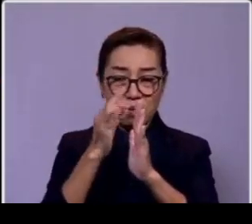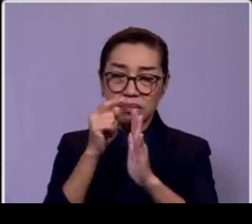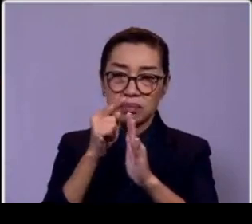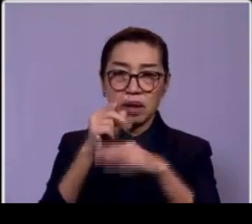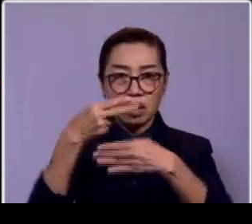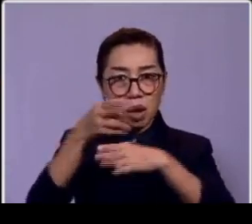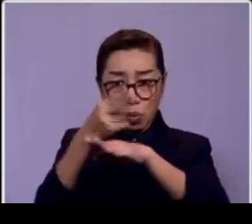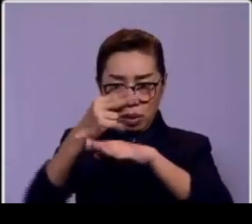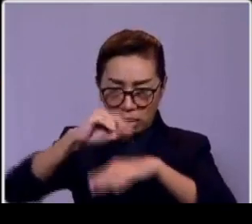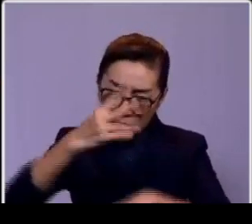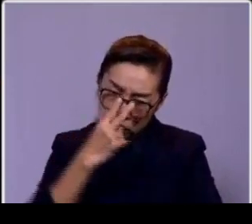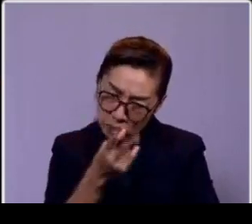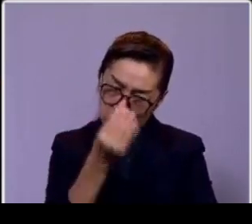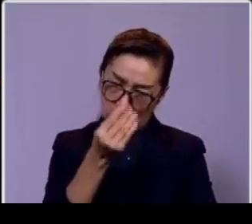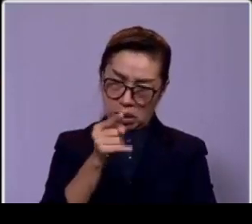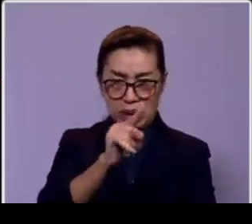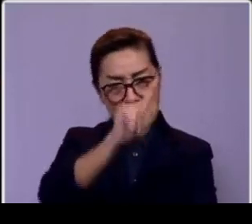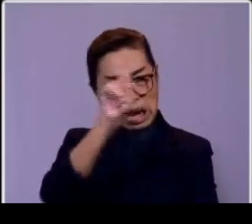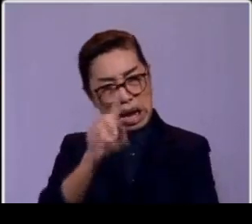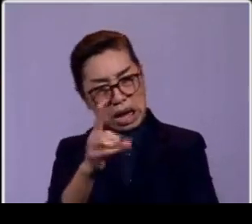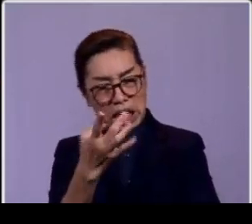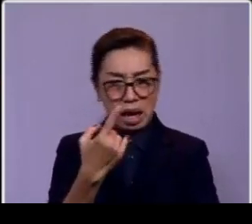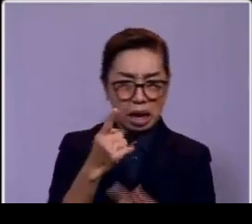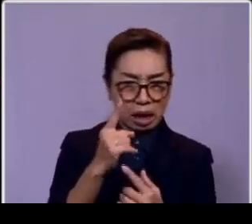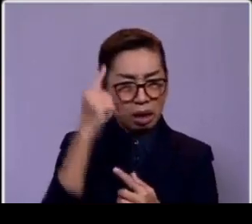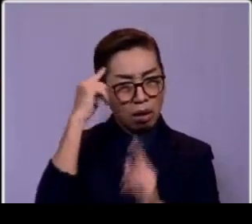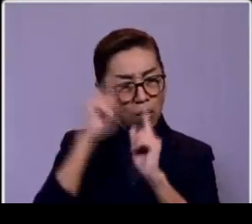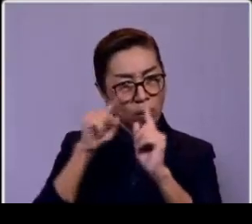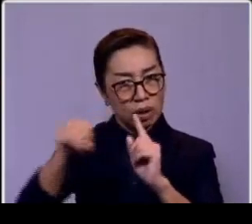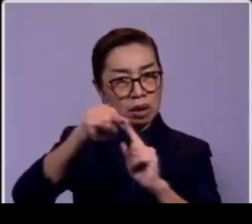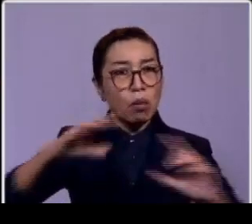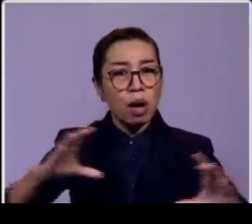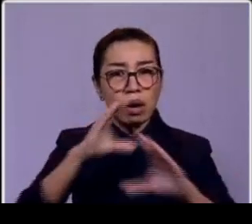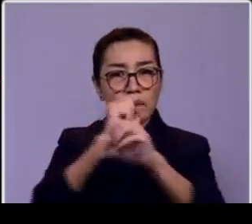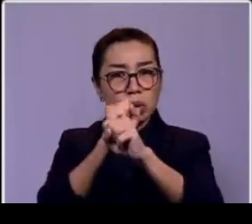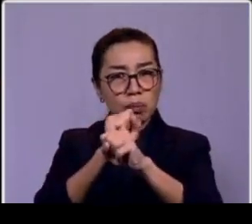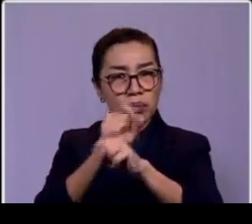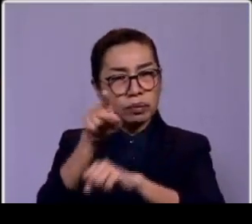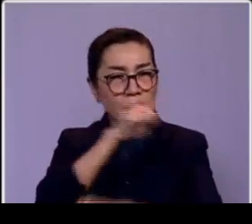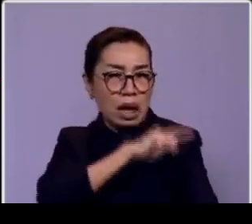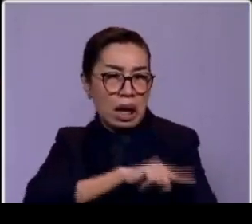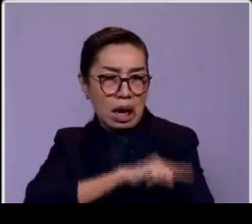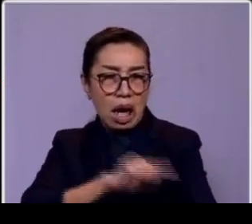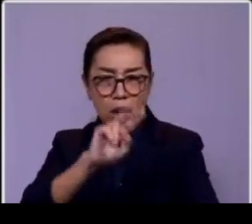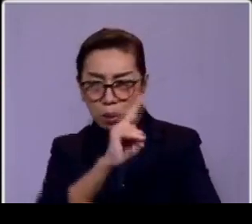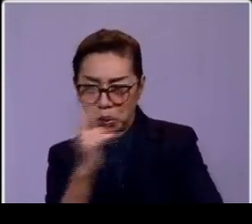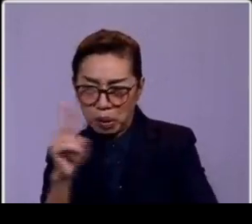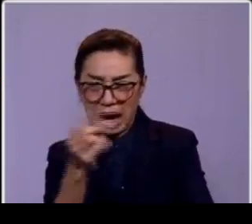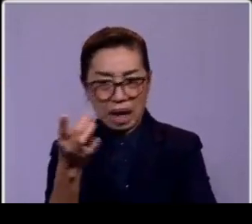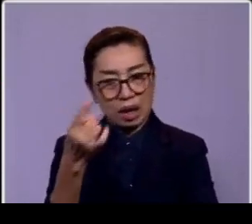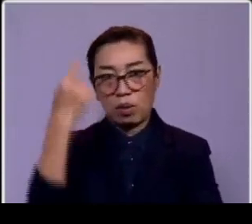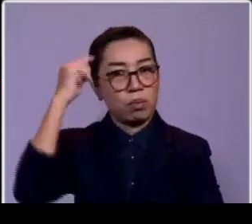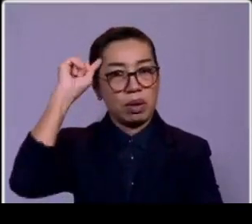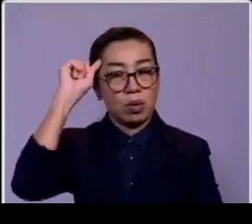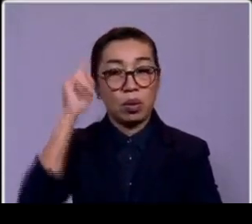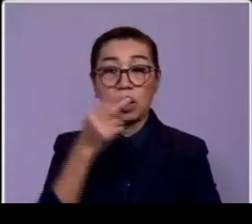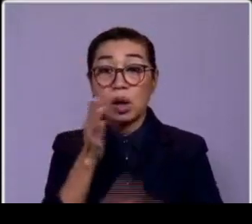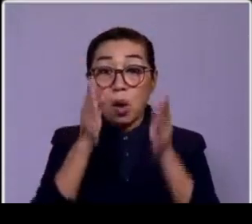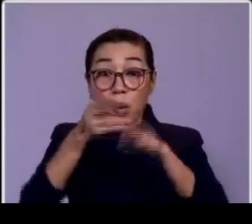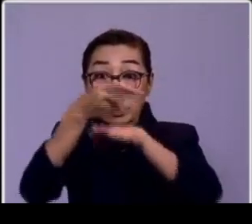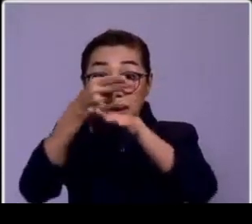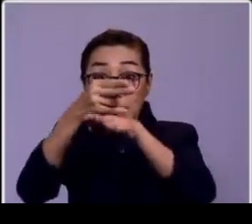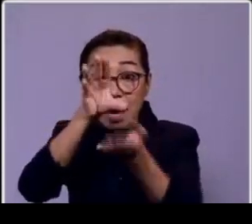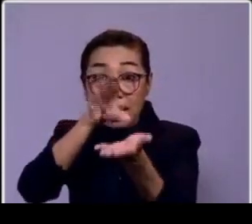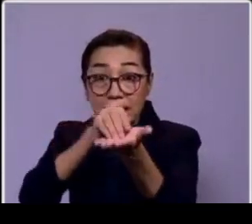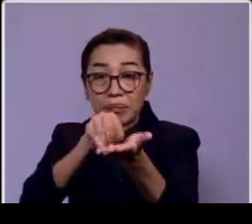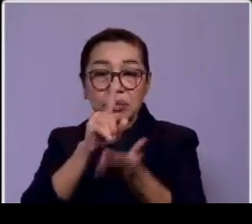น์วิพากษ์วิจารณ์กันกว้างขวางค่ะก็ยังไม่มีใครให้คำตอบได้เหมือนกันว่าคืออะไรลองไปฟังเสียงของพี่ที่ถ่ายคลิป